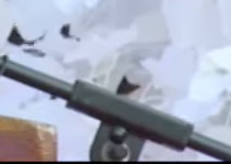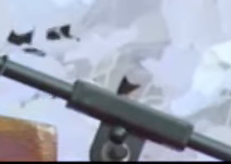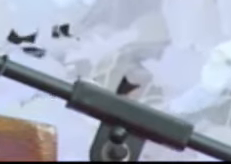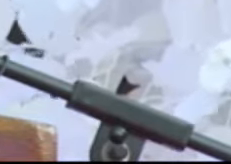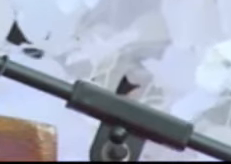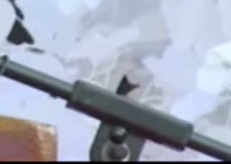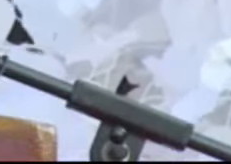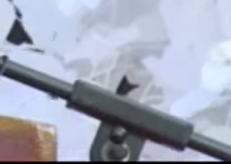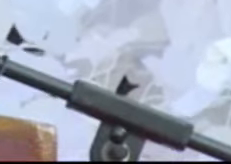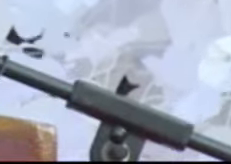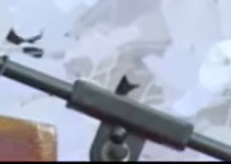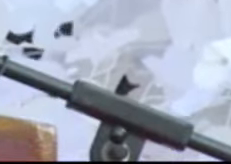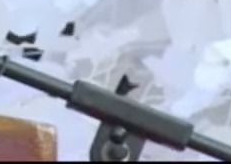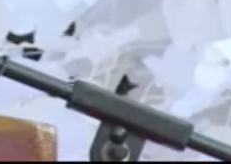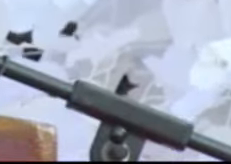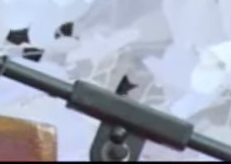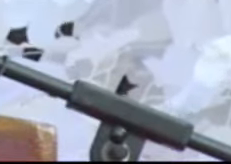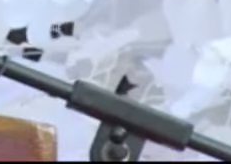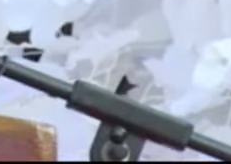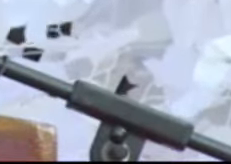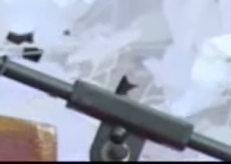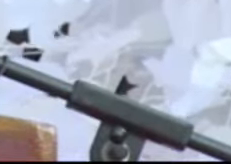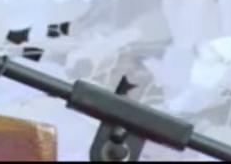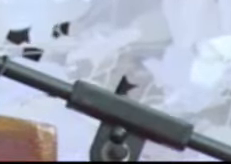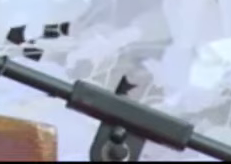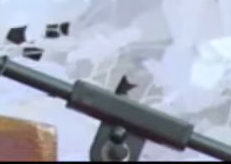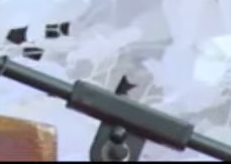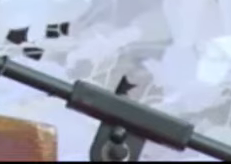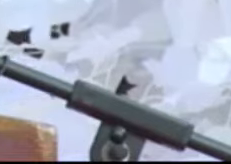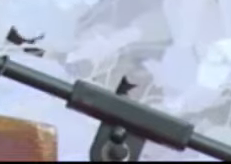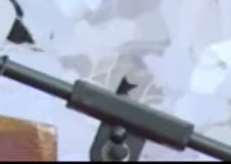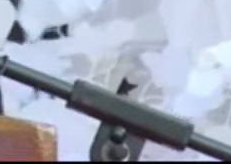ili nisiwachoshe wa bunge. Mheshimiwa